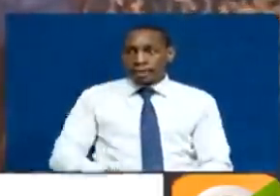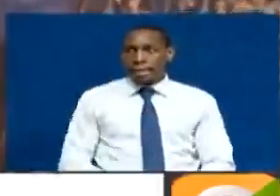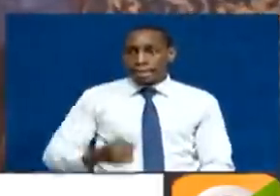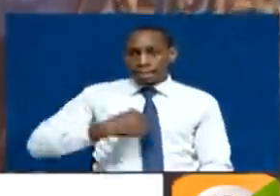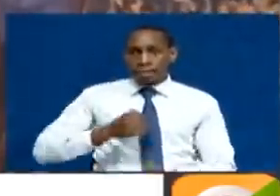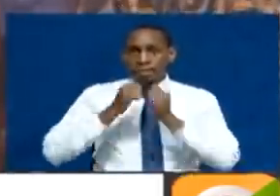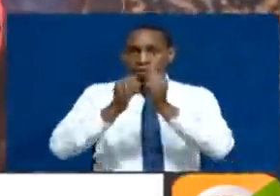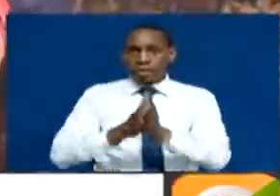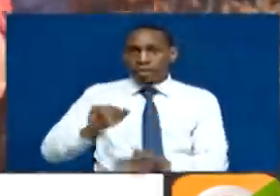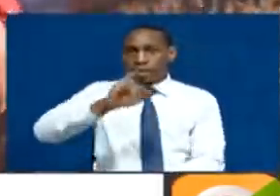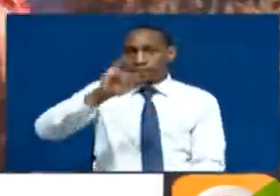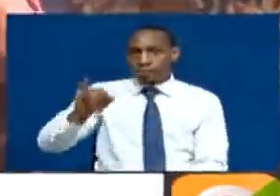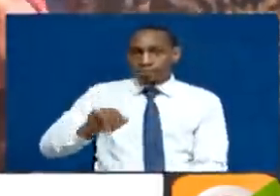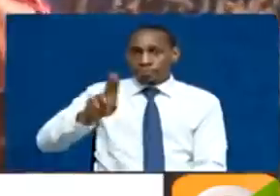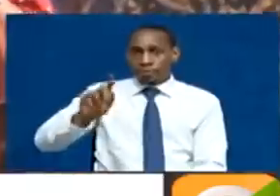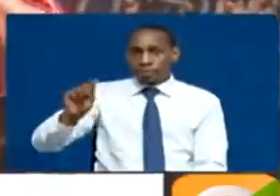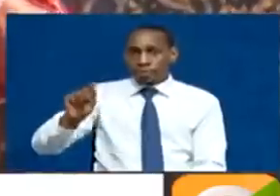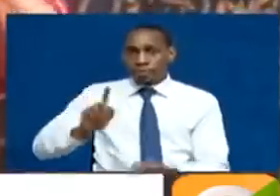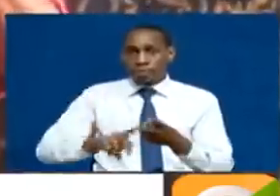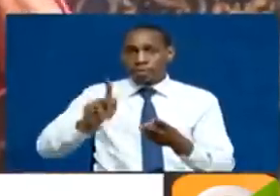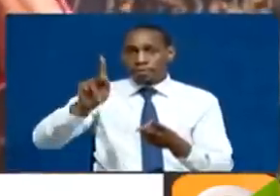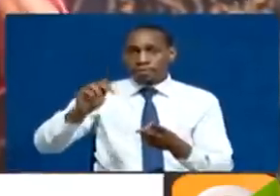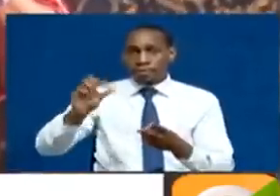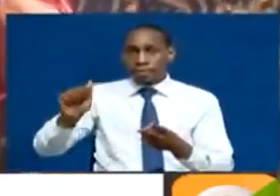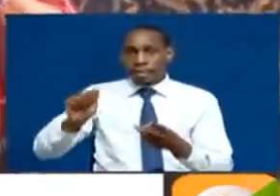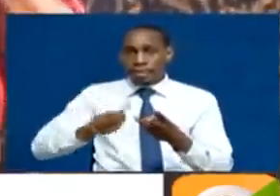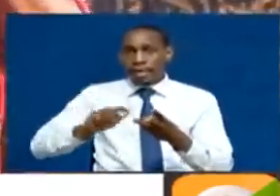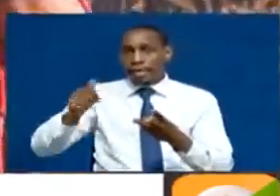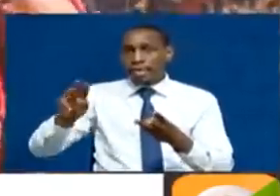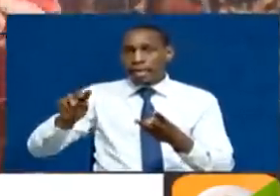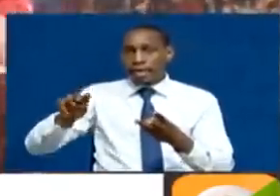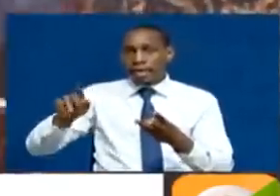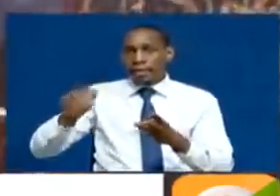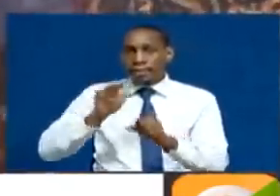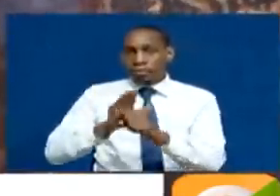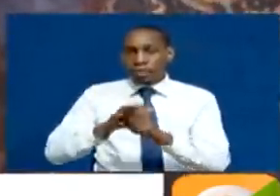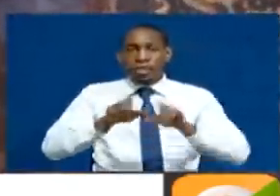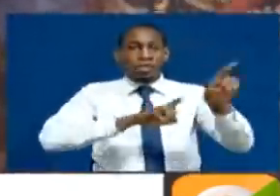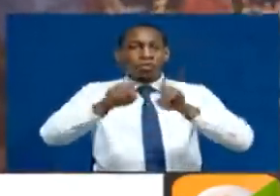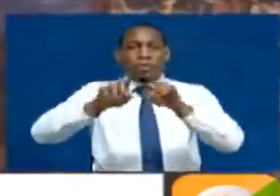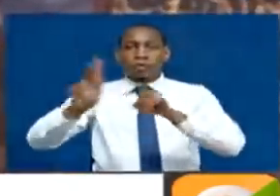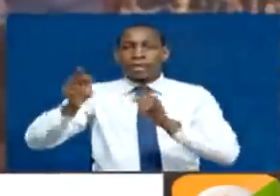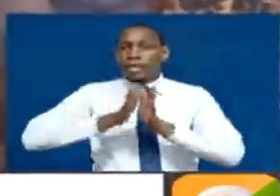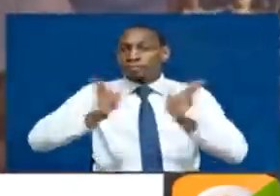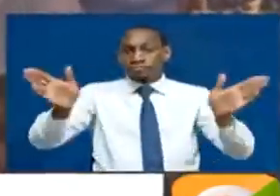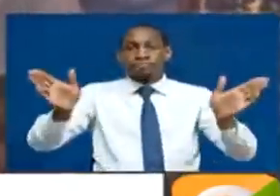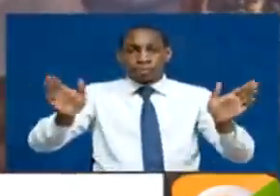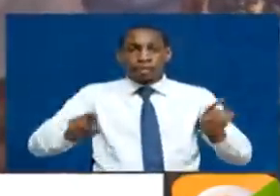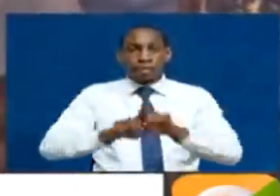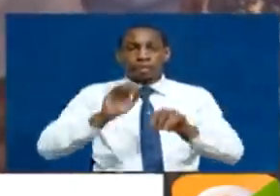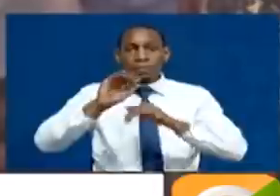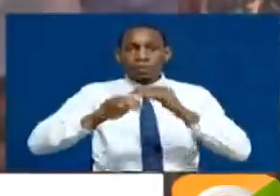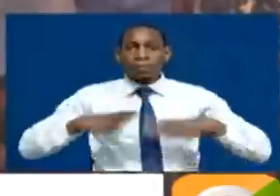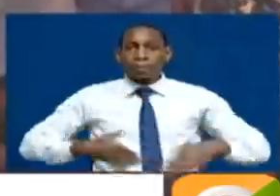Mimi pamoja na Junet na Joho na Kanini Kega na wabunge wengine wengi tumetembea Kenya mzima na